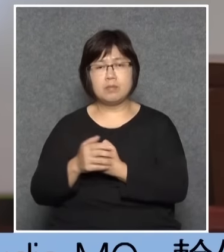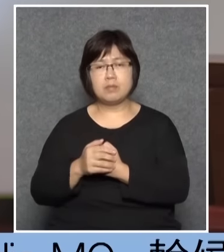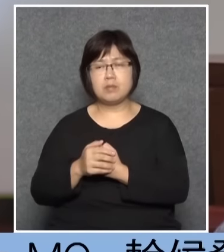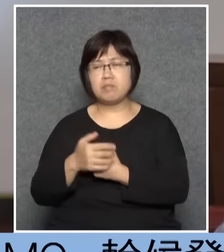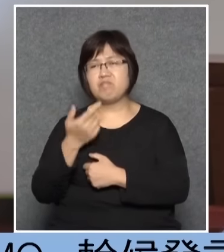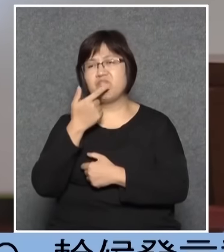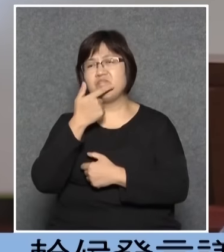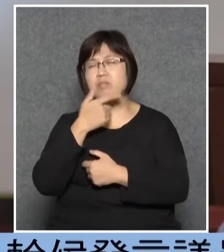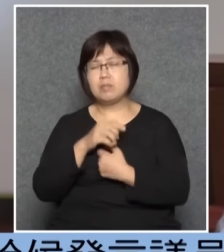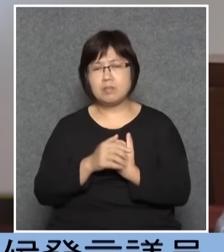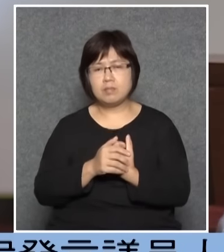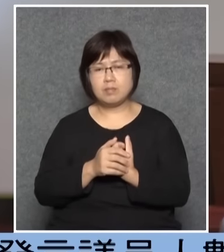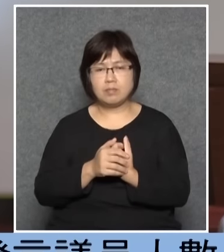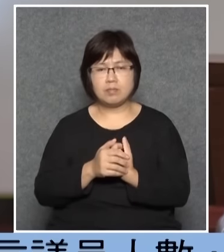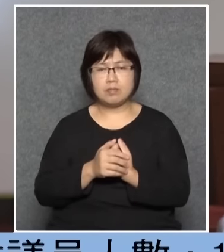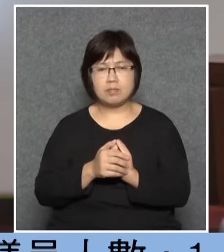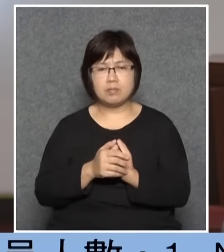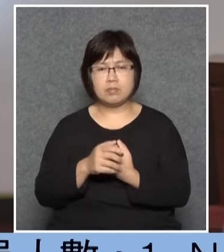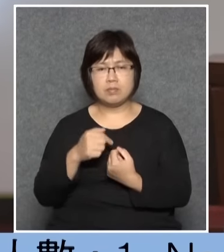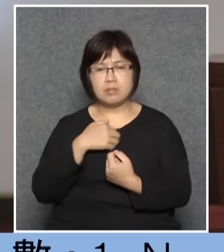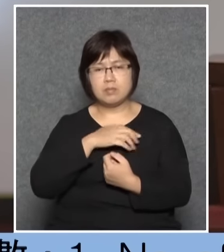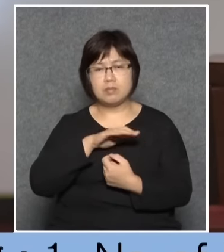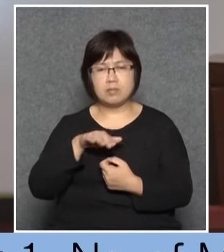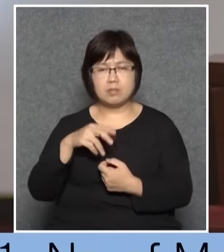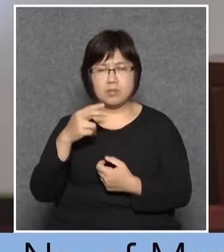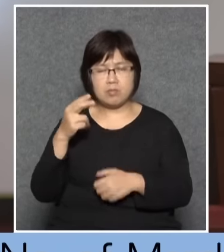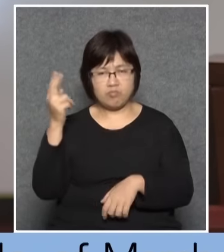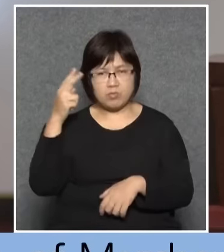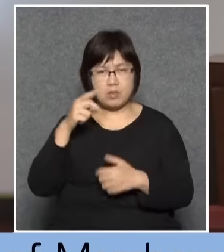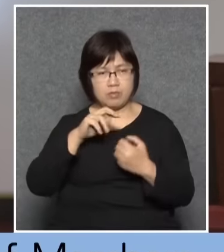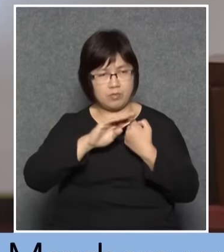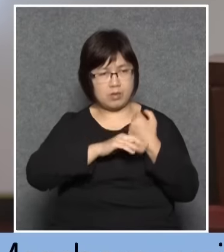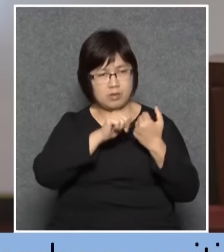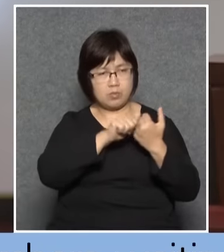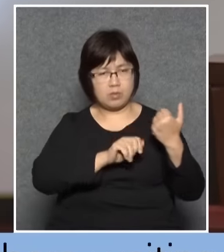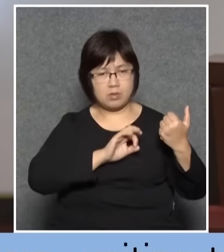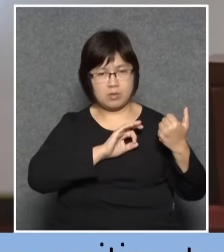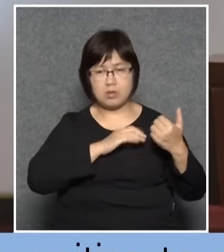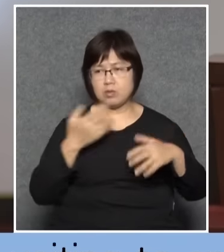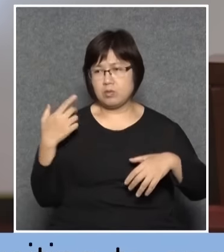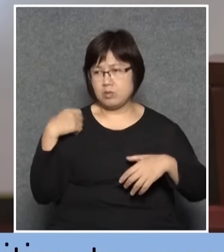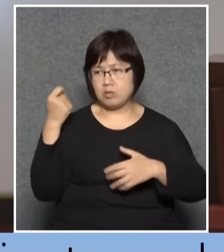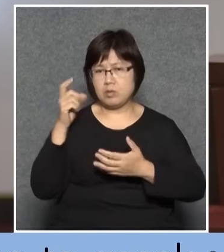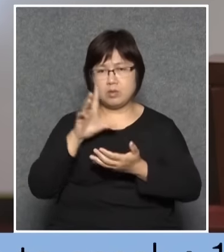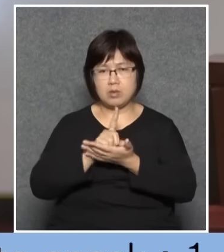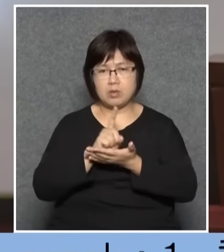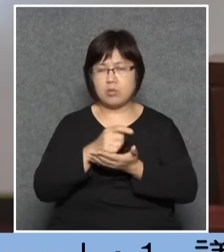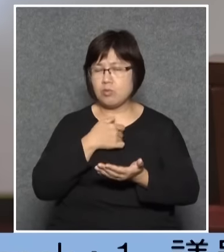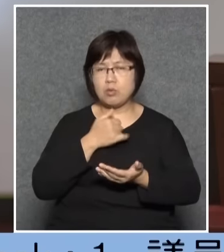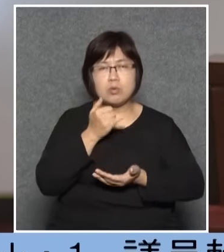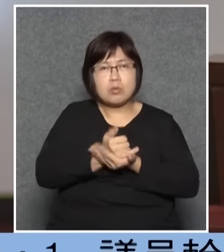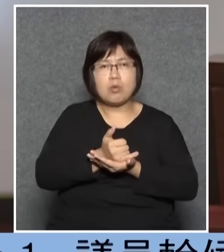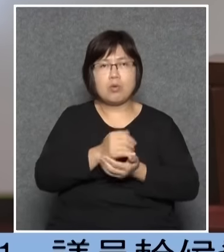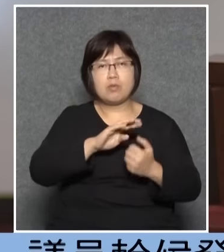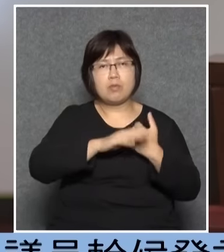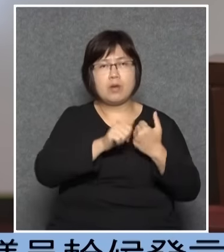系嘛？嗱，我哋都好多时候都喺法案委员会里边咧，我即系。近呢一年咧，我就坐好多法案委員會嘅，好多時